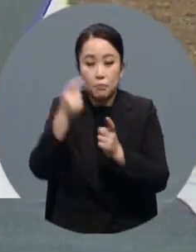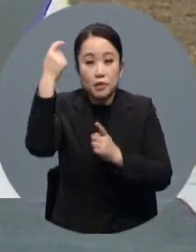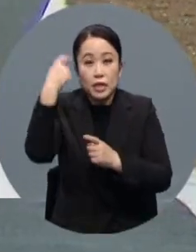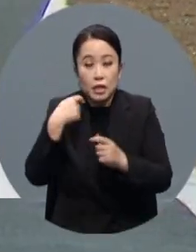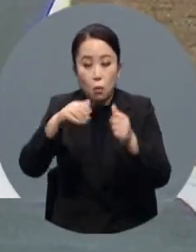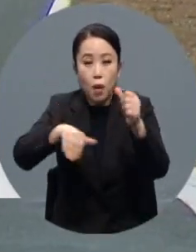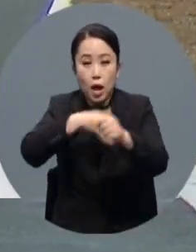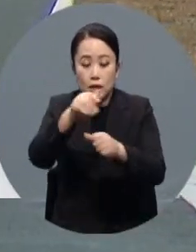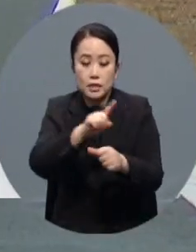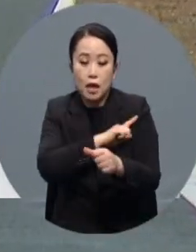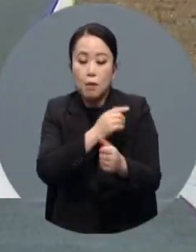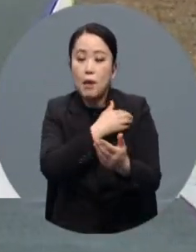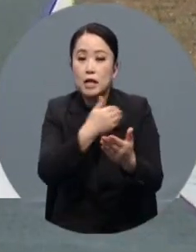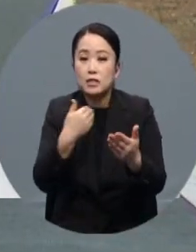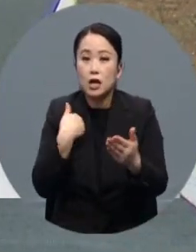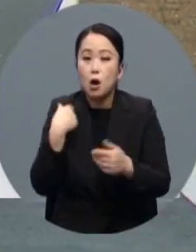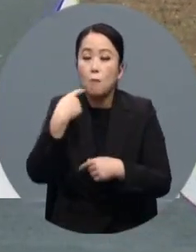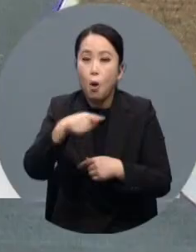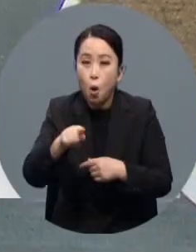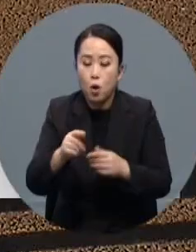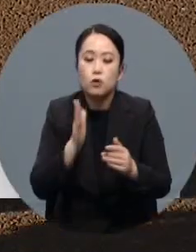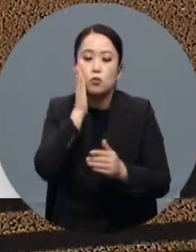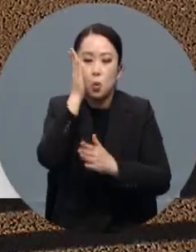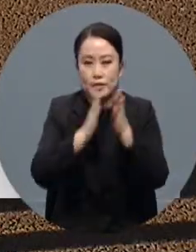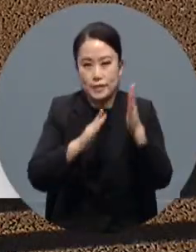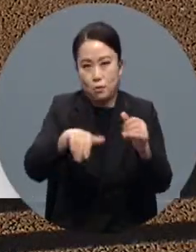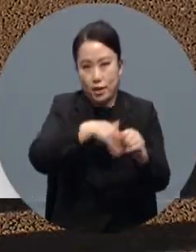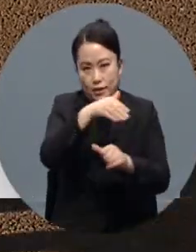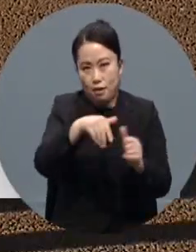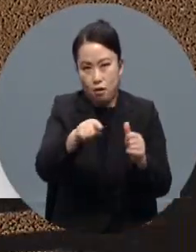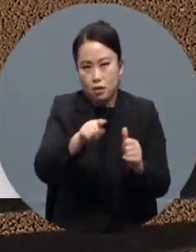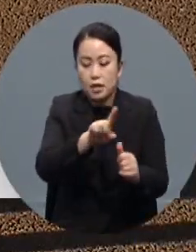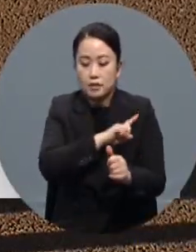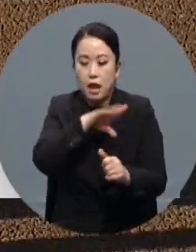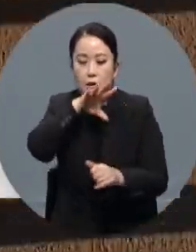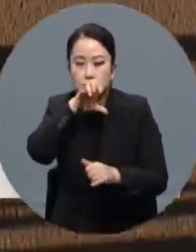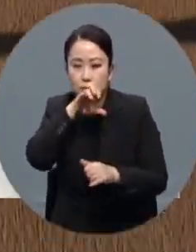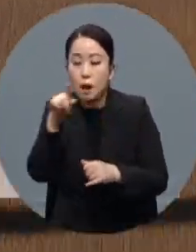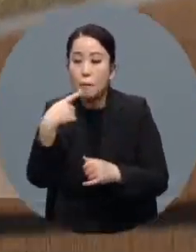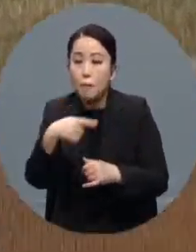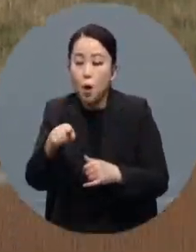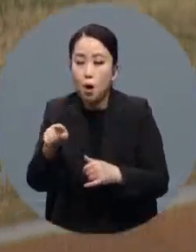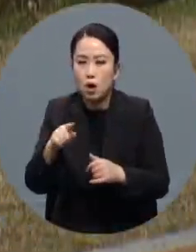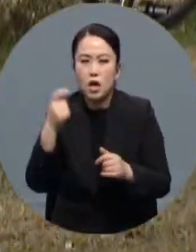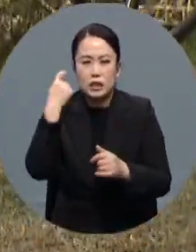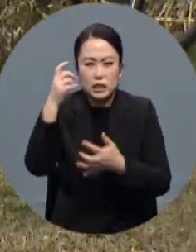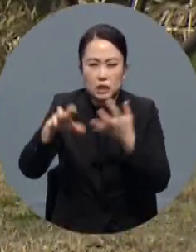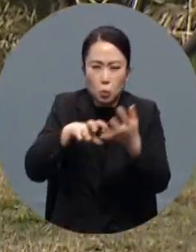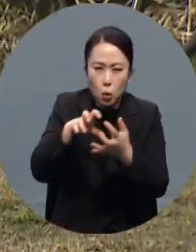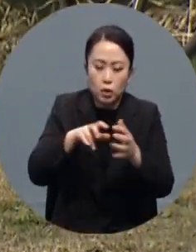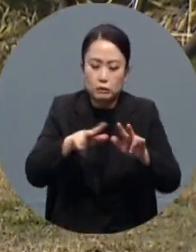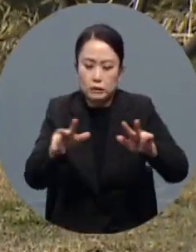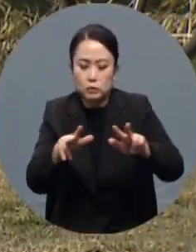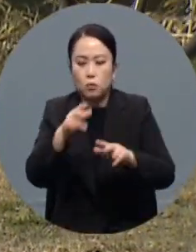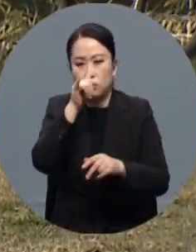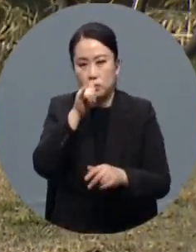가장 만족하는 부문으로는 녹지 환경을, 가장 불만스러운 부문으로는 소음과 진동을 꼽았습니다.